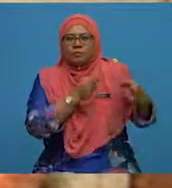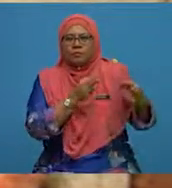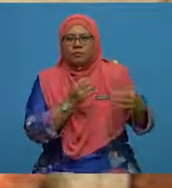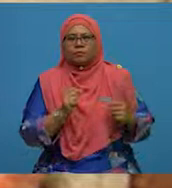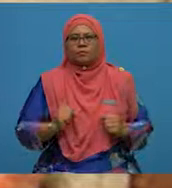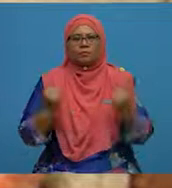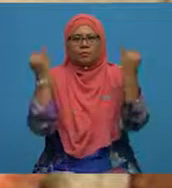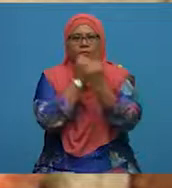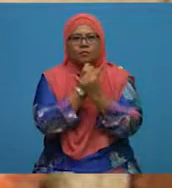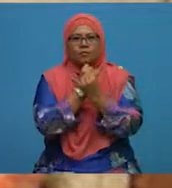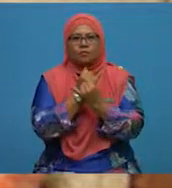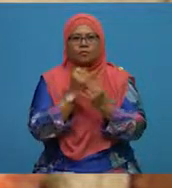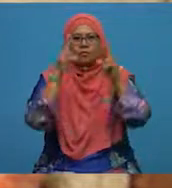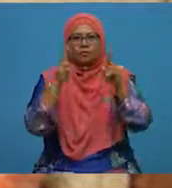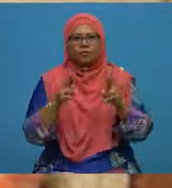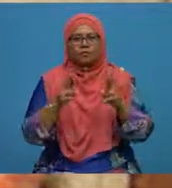kepada rakyat Mesir.